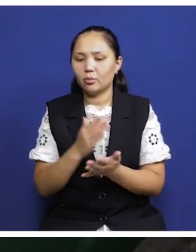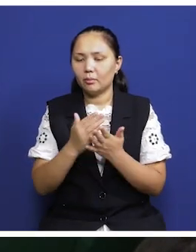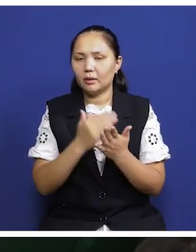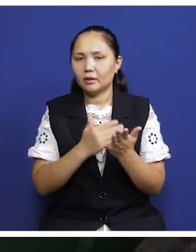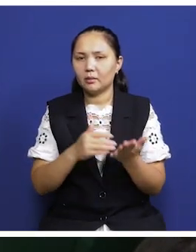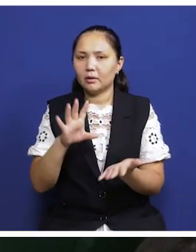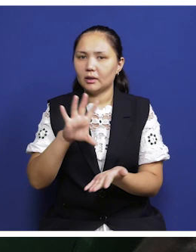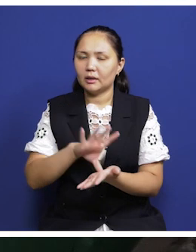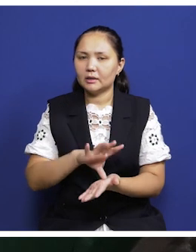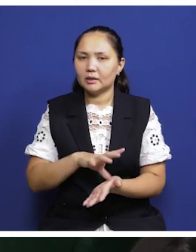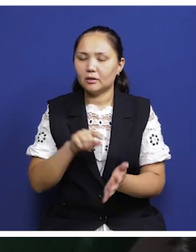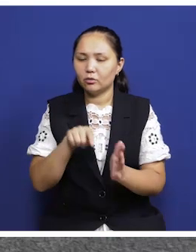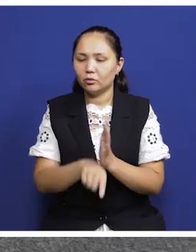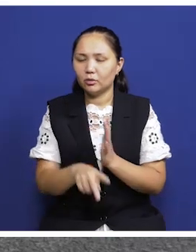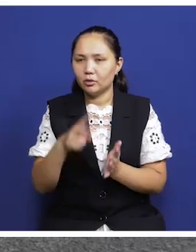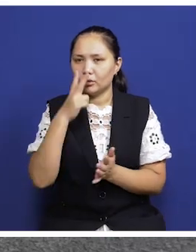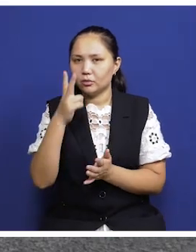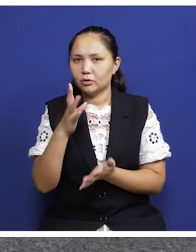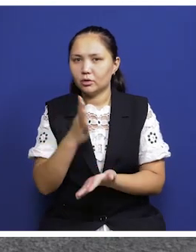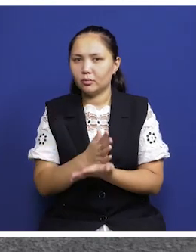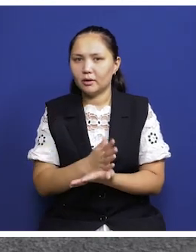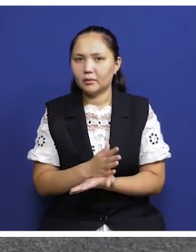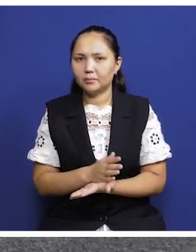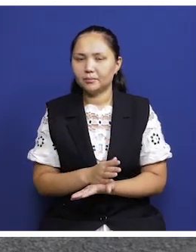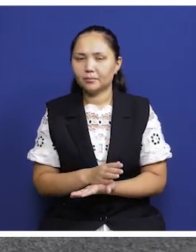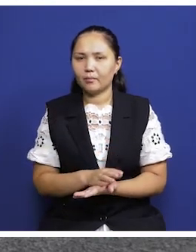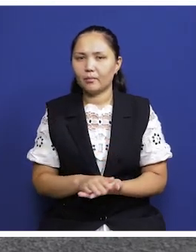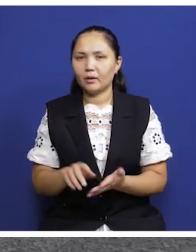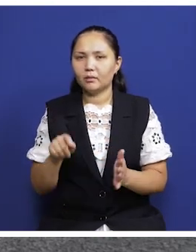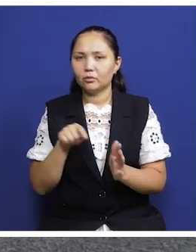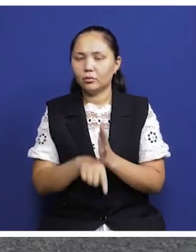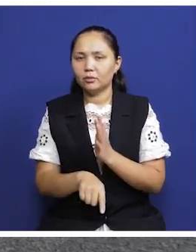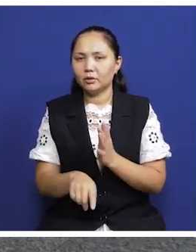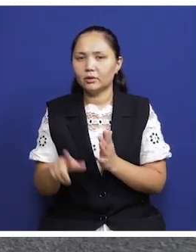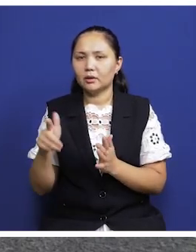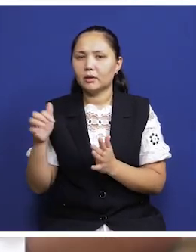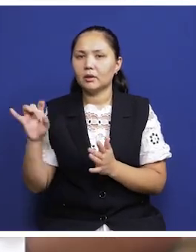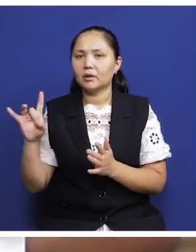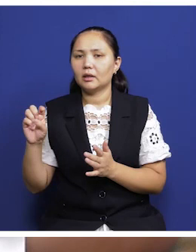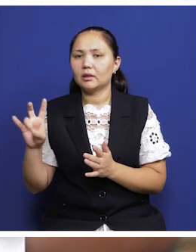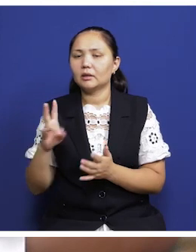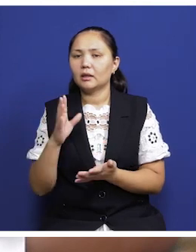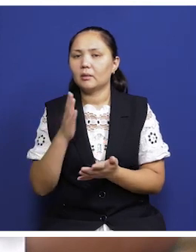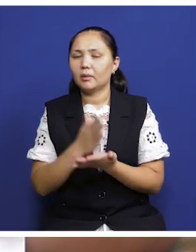қатысу арқылы да төмендету тағы көзделеді. Төмендетіңіздер, сосын сіздердің гранттарыңыз бар, несиелеріңіз бар, біздер 2,5% беріп